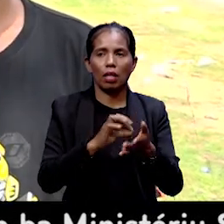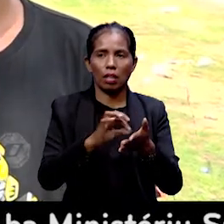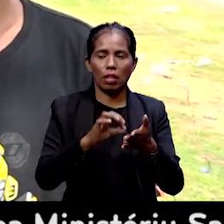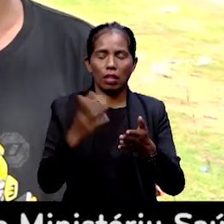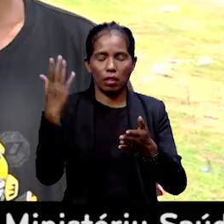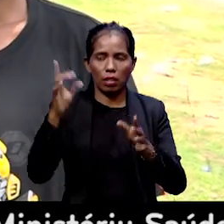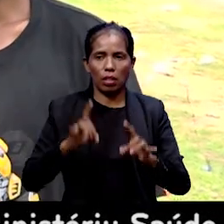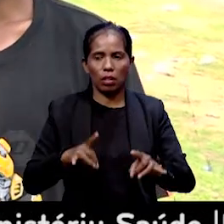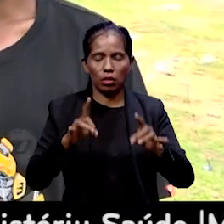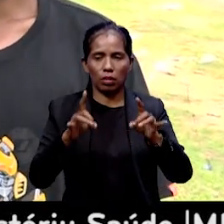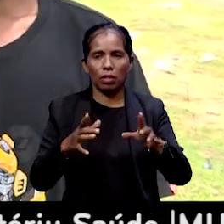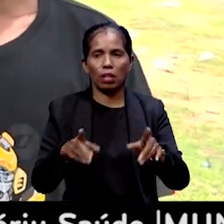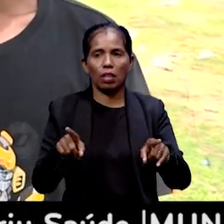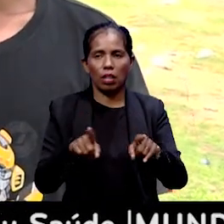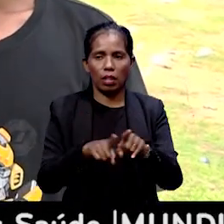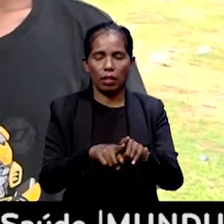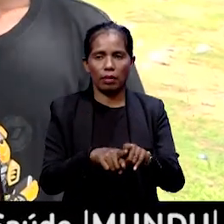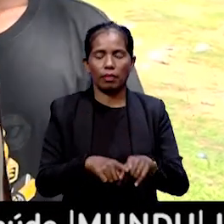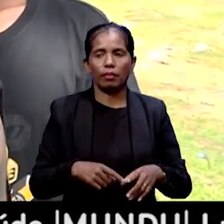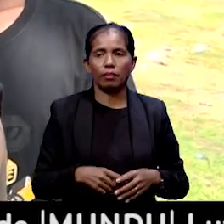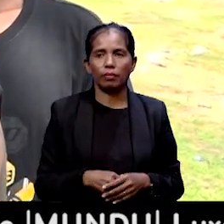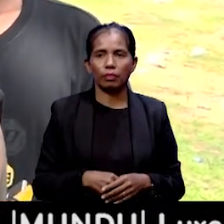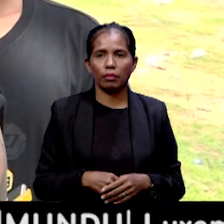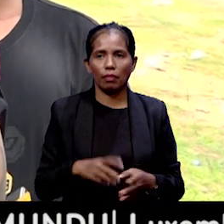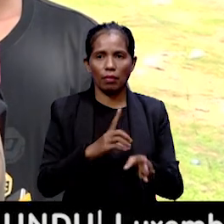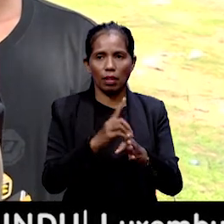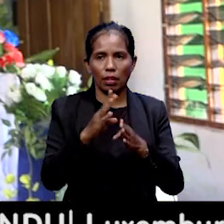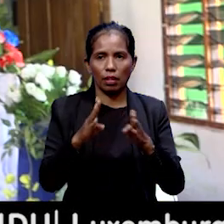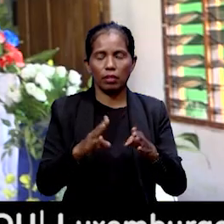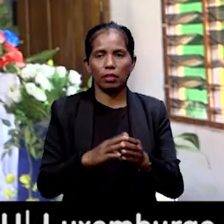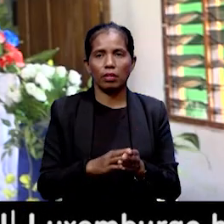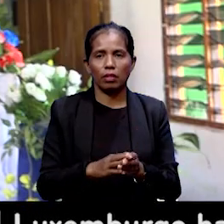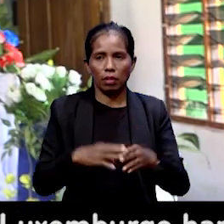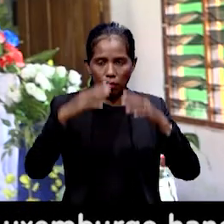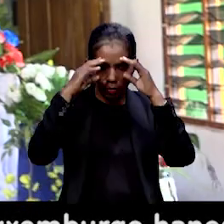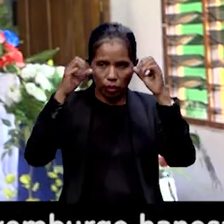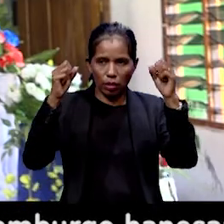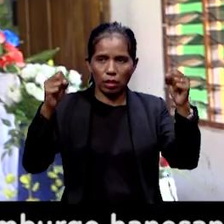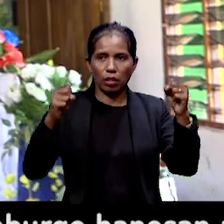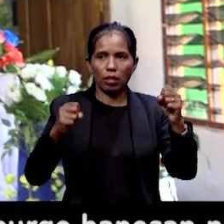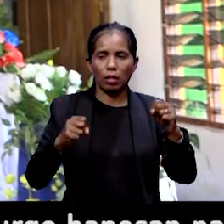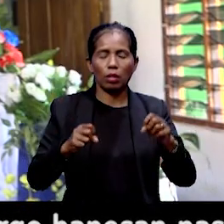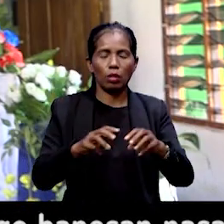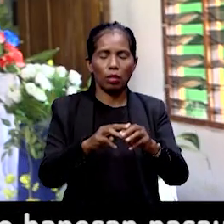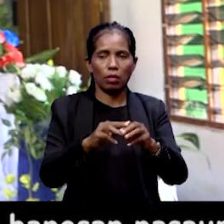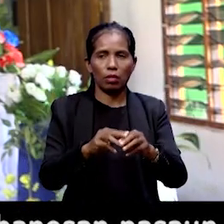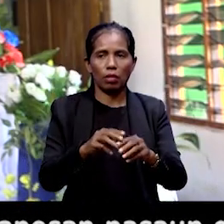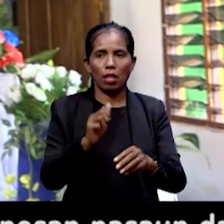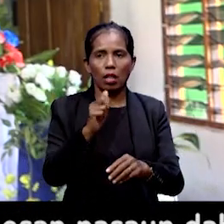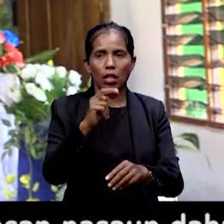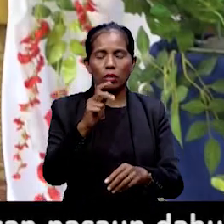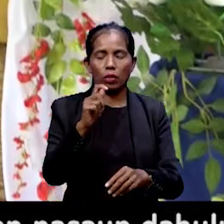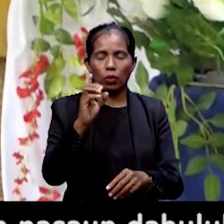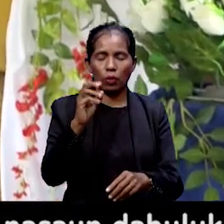Australia larang di liu iha ni satu ers iha Sydney. Diretor Eksekutivo no Presidente Arquivo Museu Resistência Timorense, Antoninho Batista